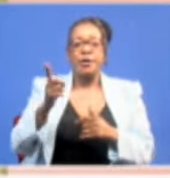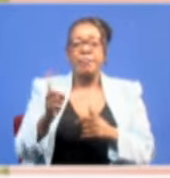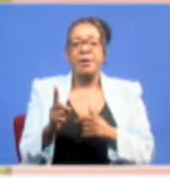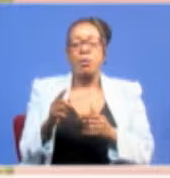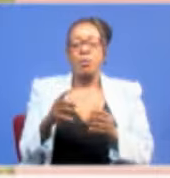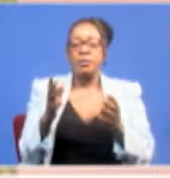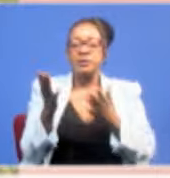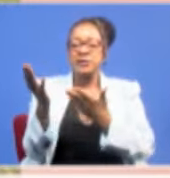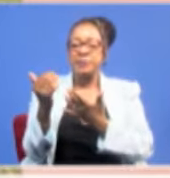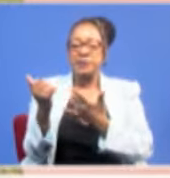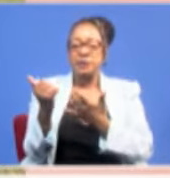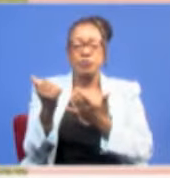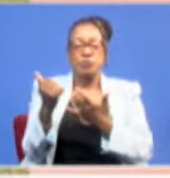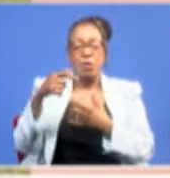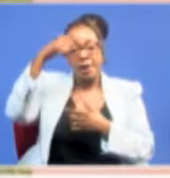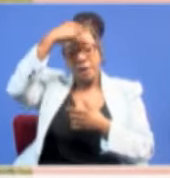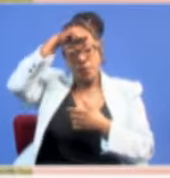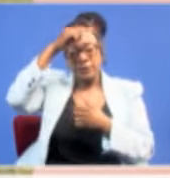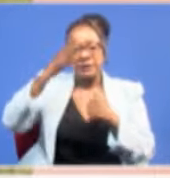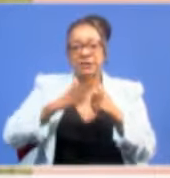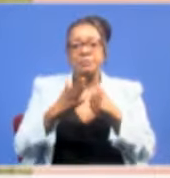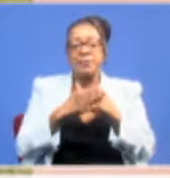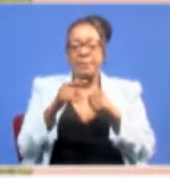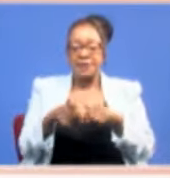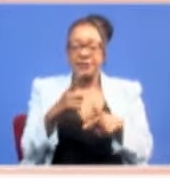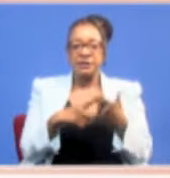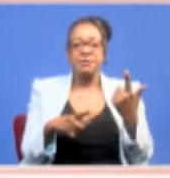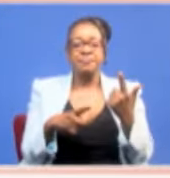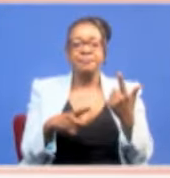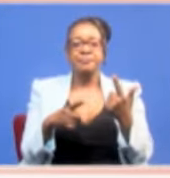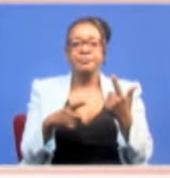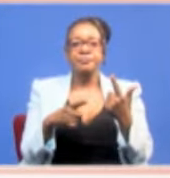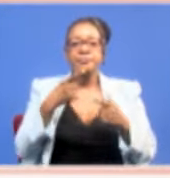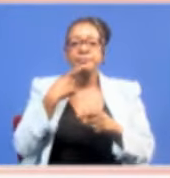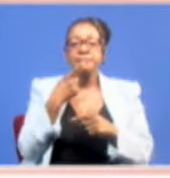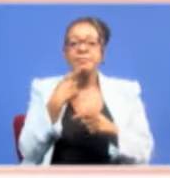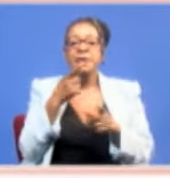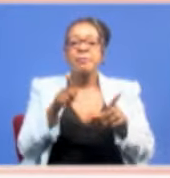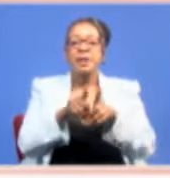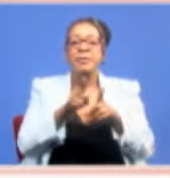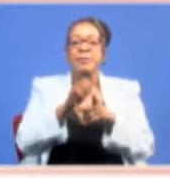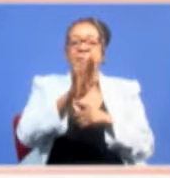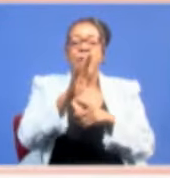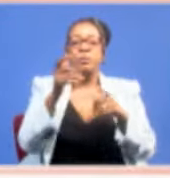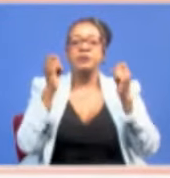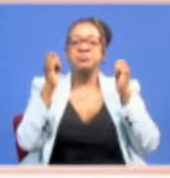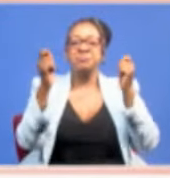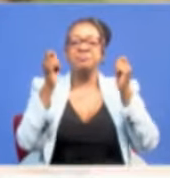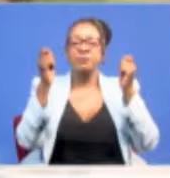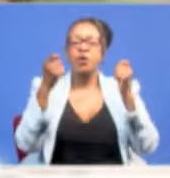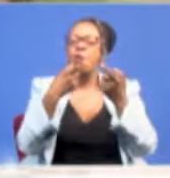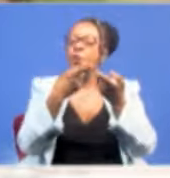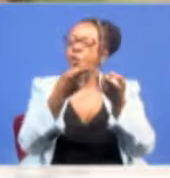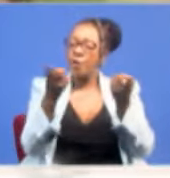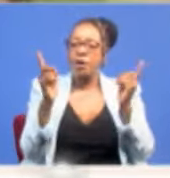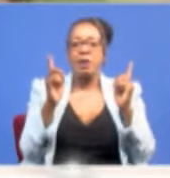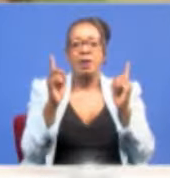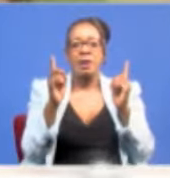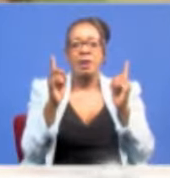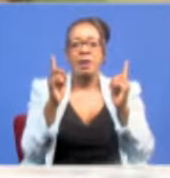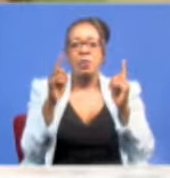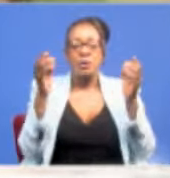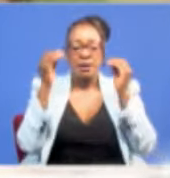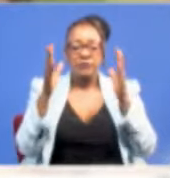kuhitimu mwezi September mwaka huu. Kulingana na Fred, kaka yake alishiriki katika maandamano yote ya Gen Z. He was also a student